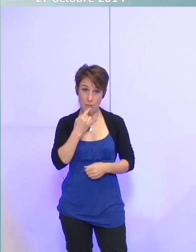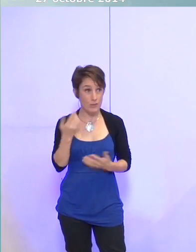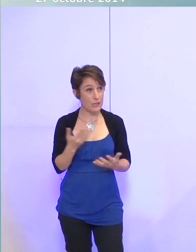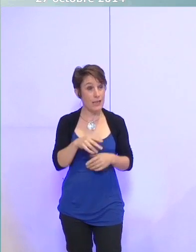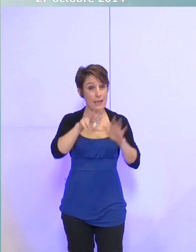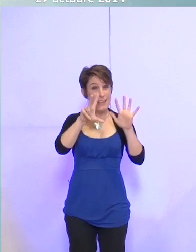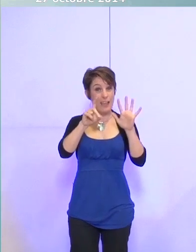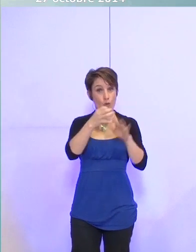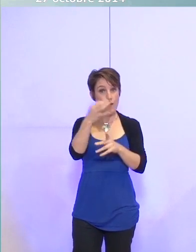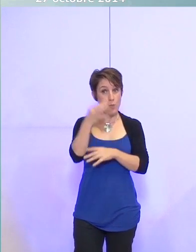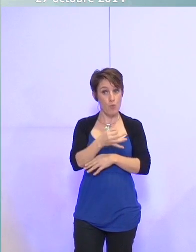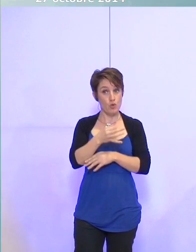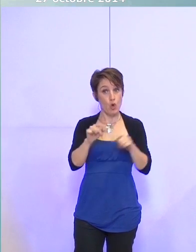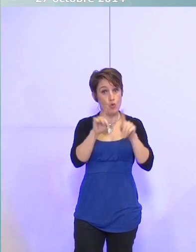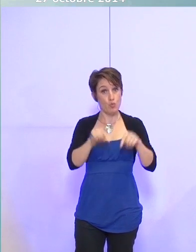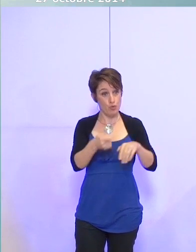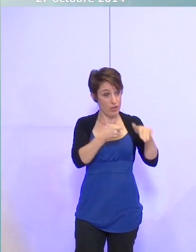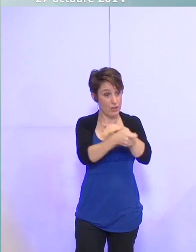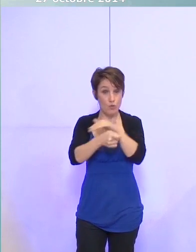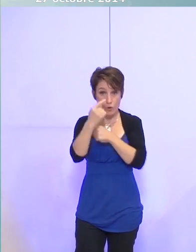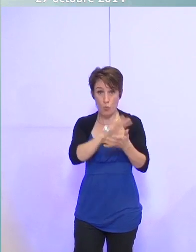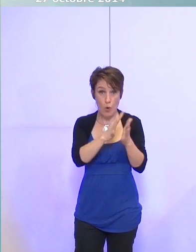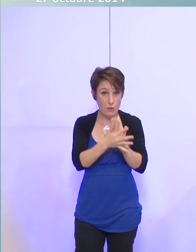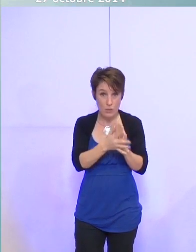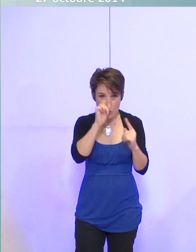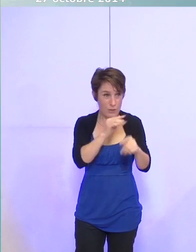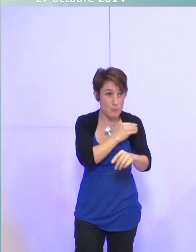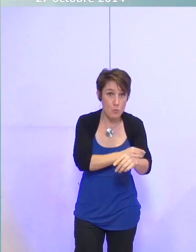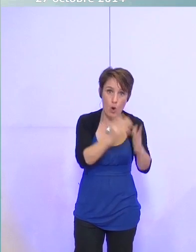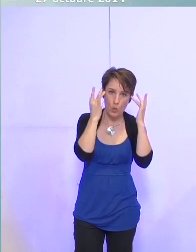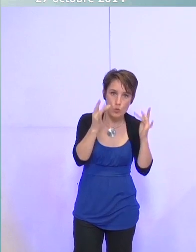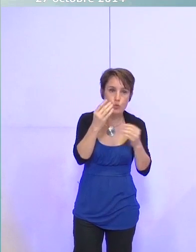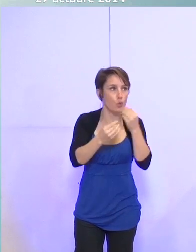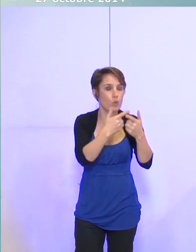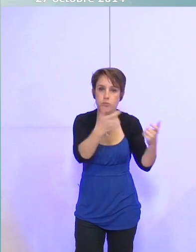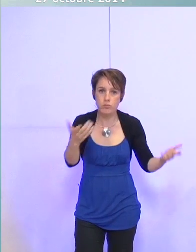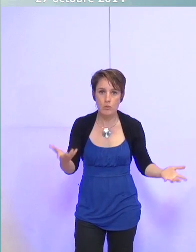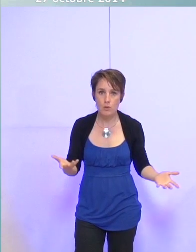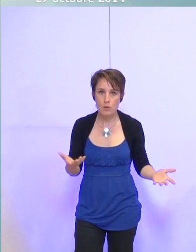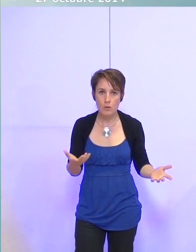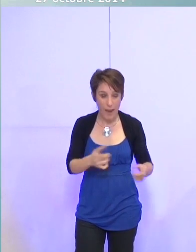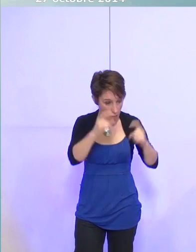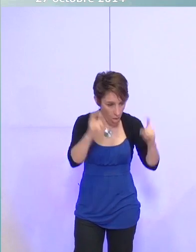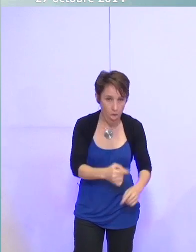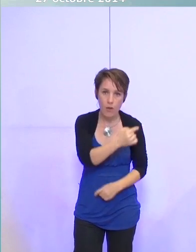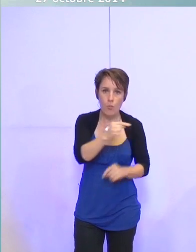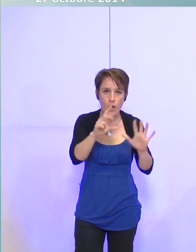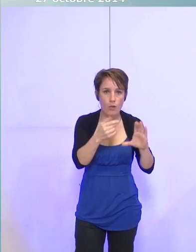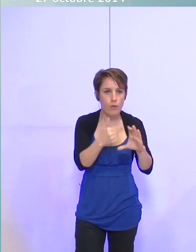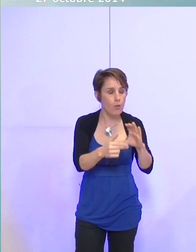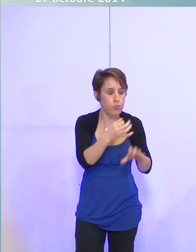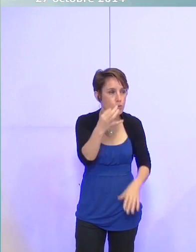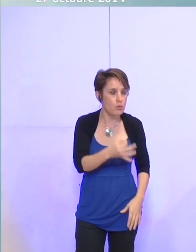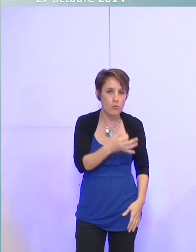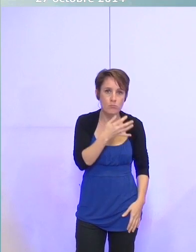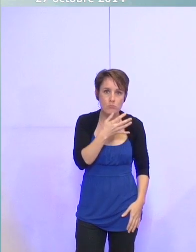budget des subventions aux associations, de toutes sortes, qu'elles soient sportives, culturelles ou associations. Donc on est là face à un